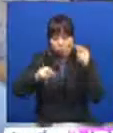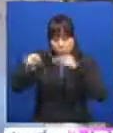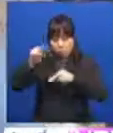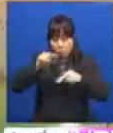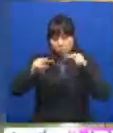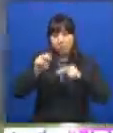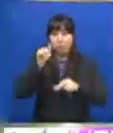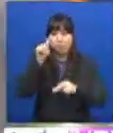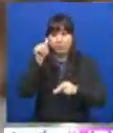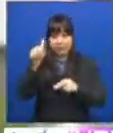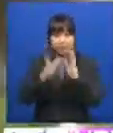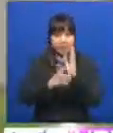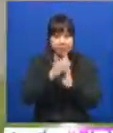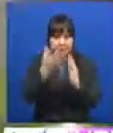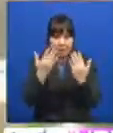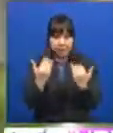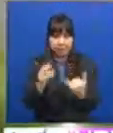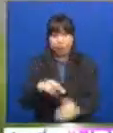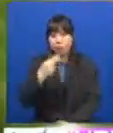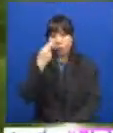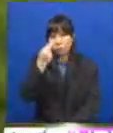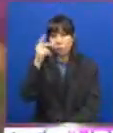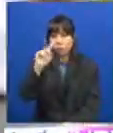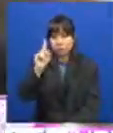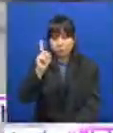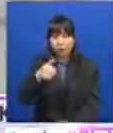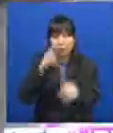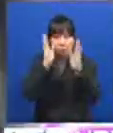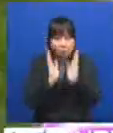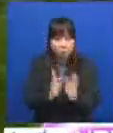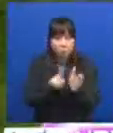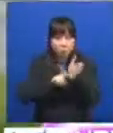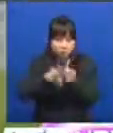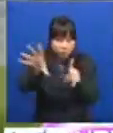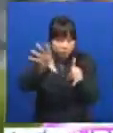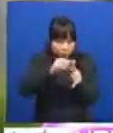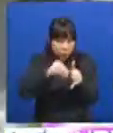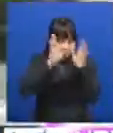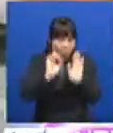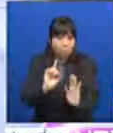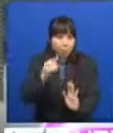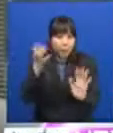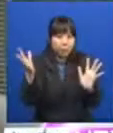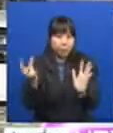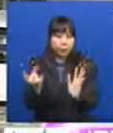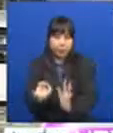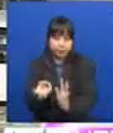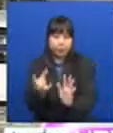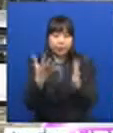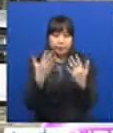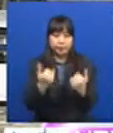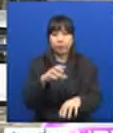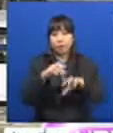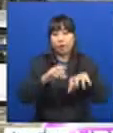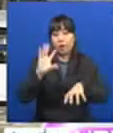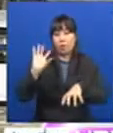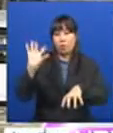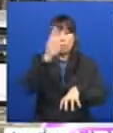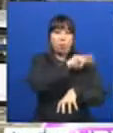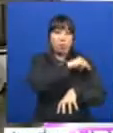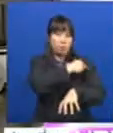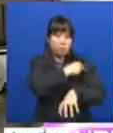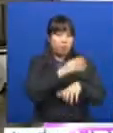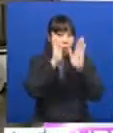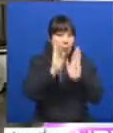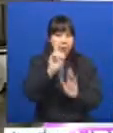าดได้ภายในสัปดาห์นี้ดูจากสถานการณ์อัตราผู้ติดเชื้อรายใหม่ที่มีจำนวนลดลงทางด้านองค์การอนามัยโลกได้นำยอด